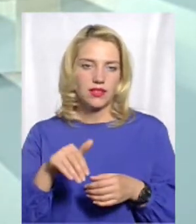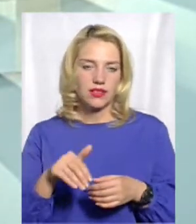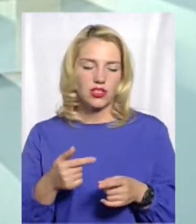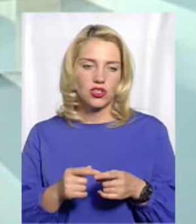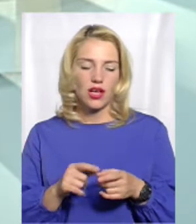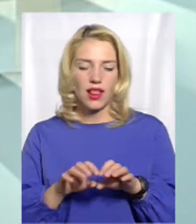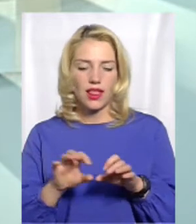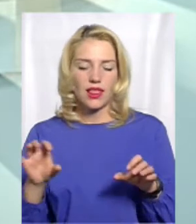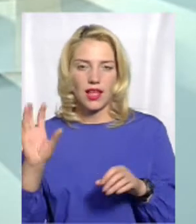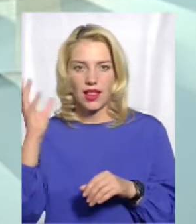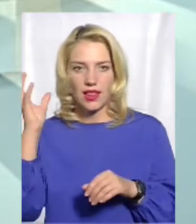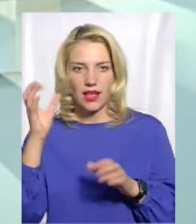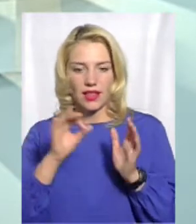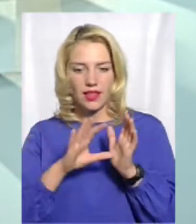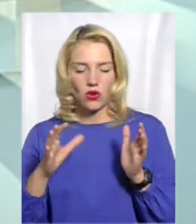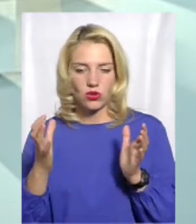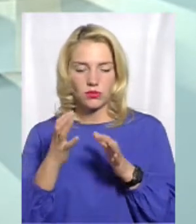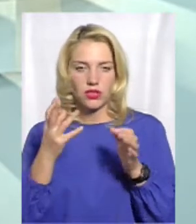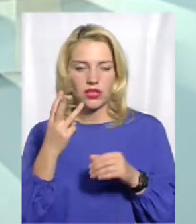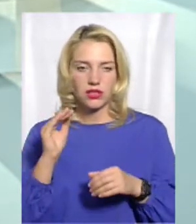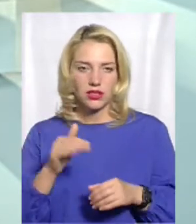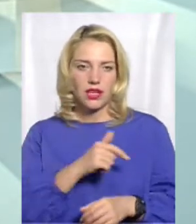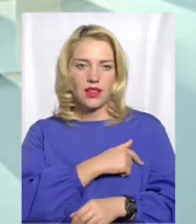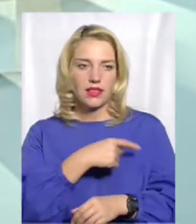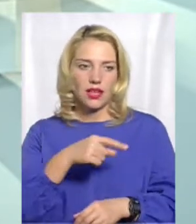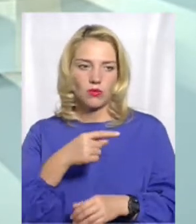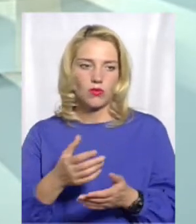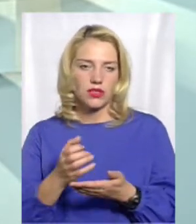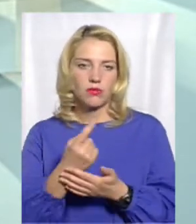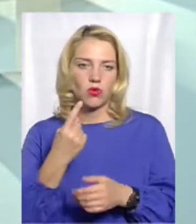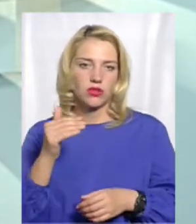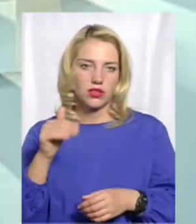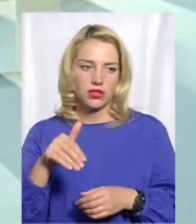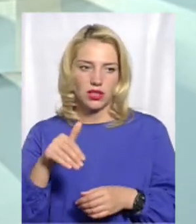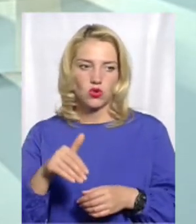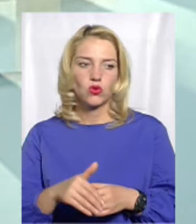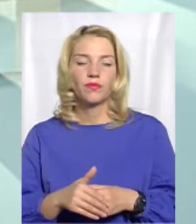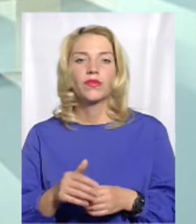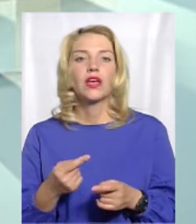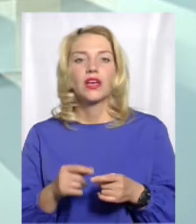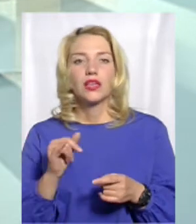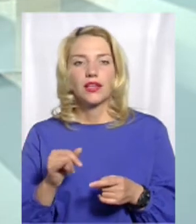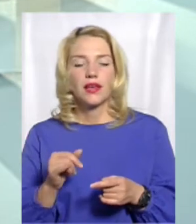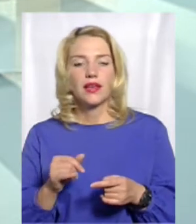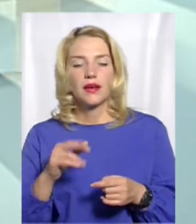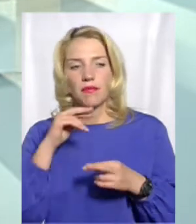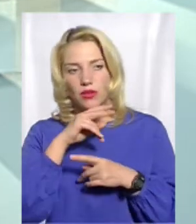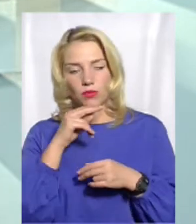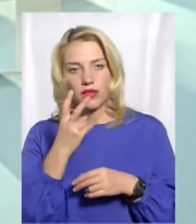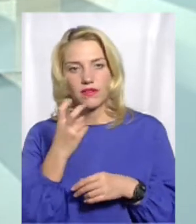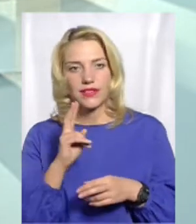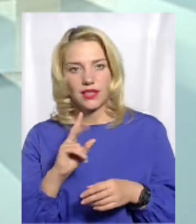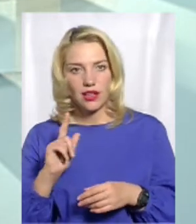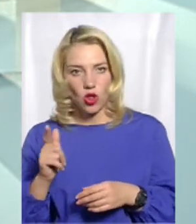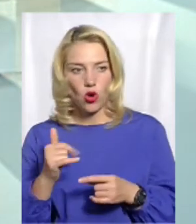ламп енергозберігаючих близько 3 тисяч, термометрів зібрали 1 тисячу, медикаментів 200 кілограмів